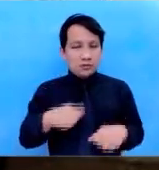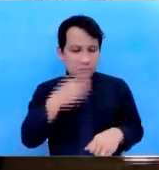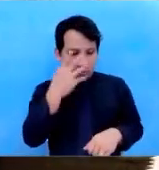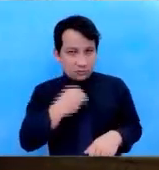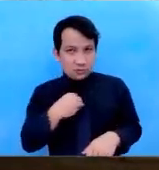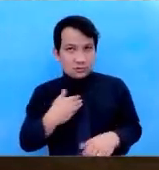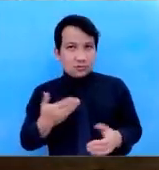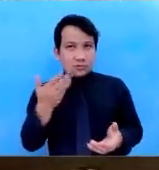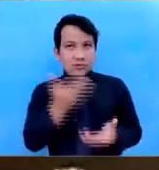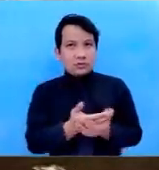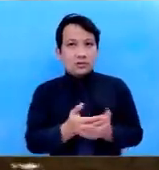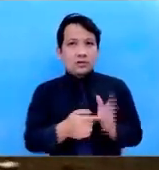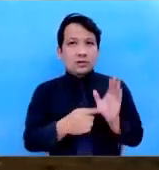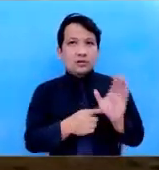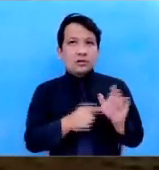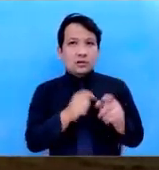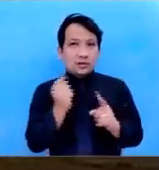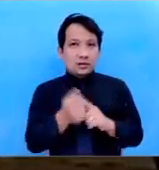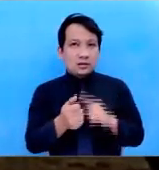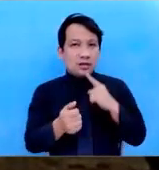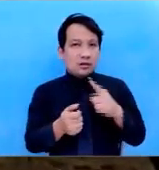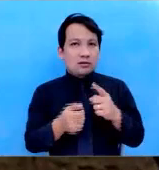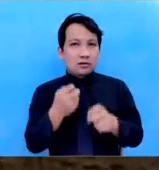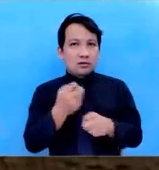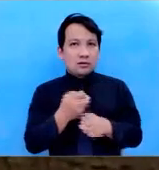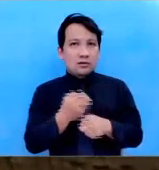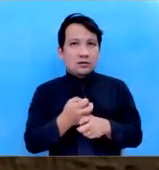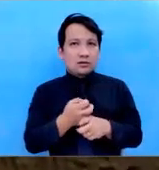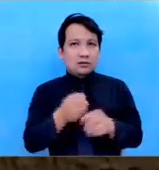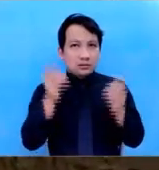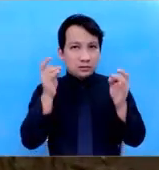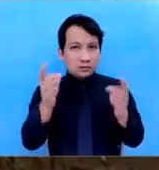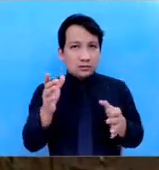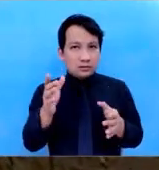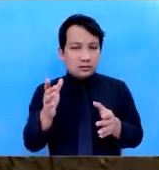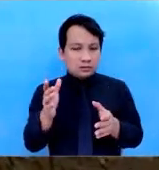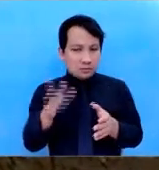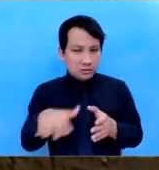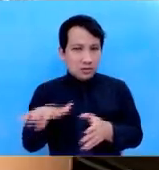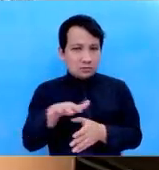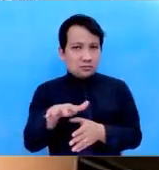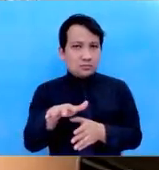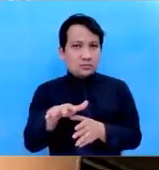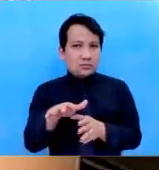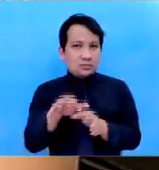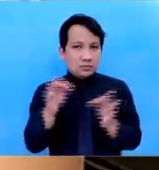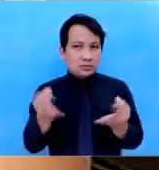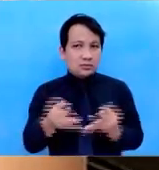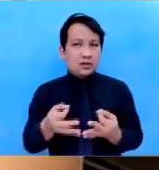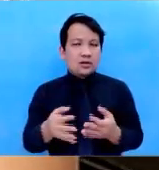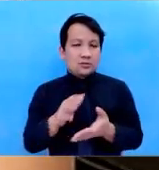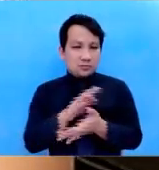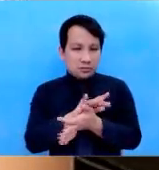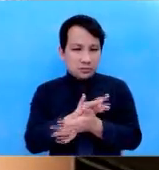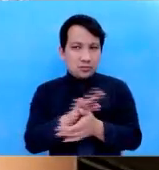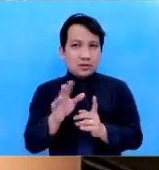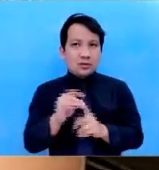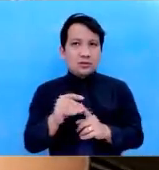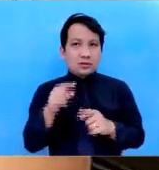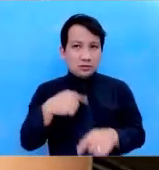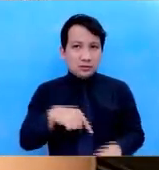Dahil sa kanilang sitwasyon, aminado si Jem sa peligrong dala ng COVID-19 sa kanyang pamilya. Siyempre, lalo't nasa kalsada